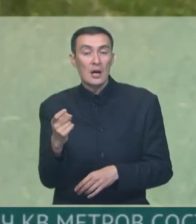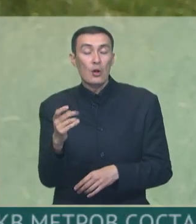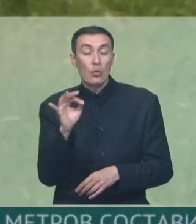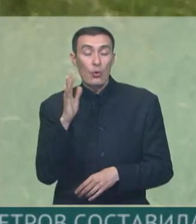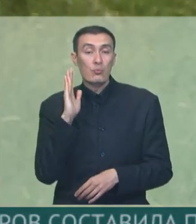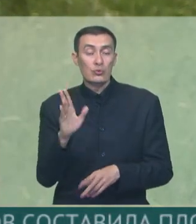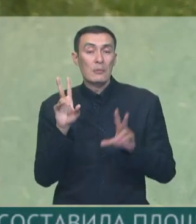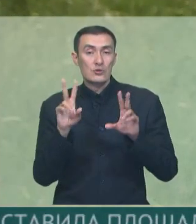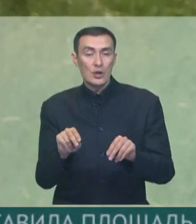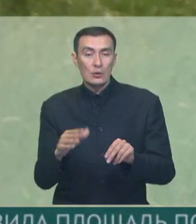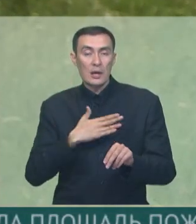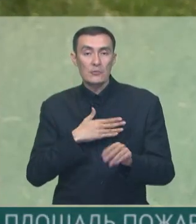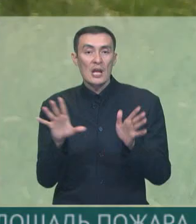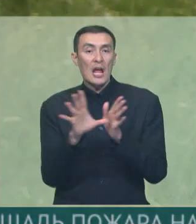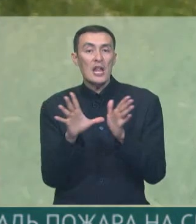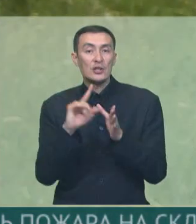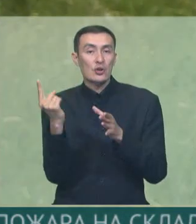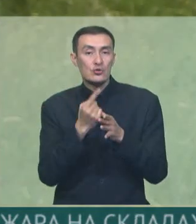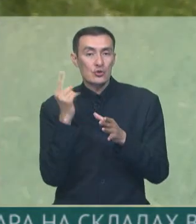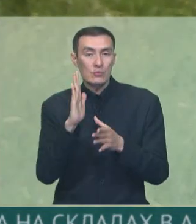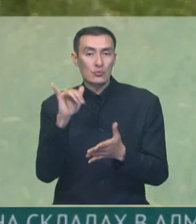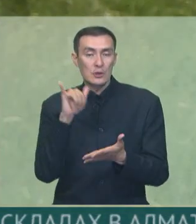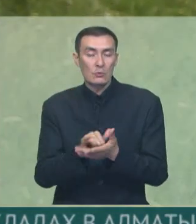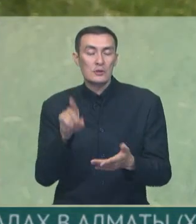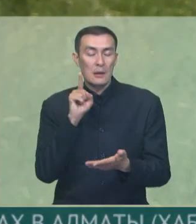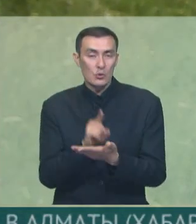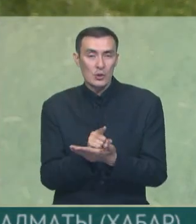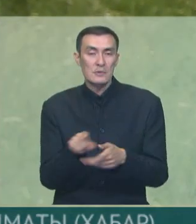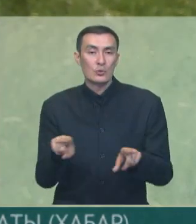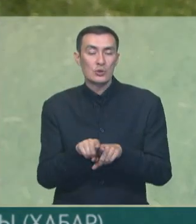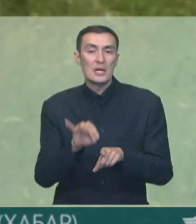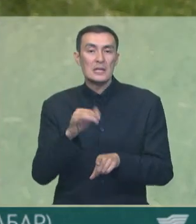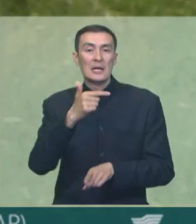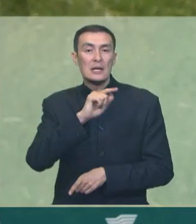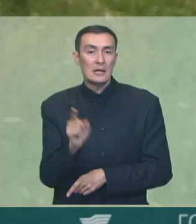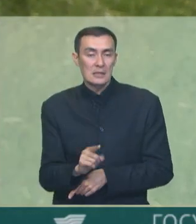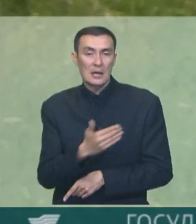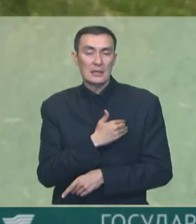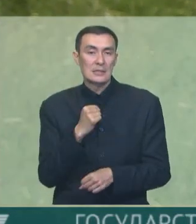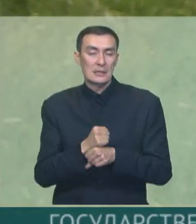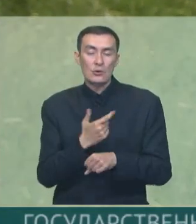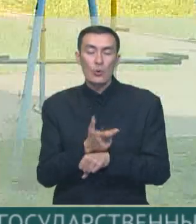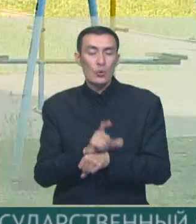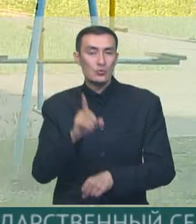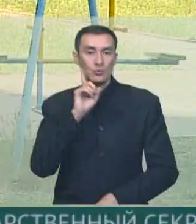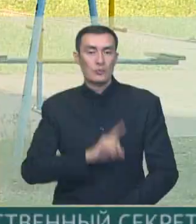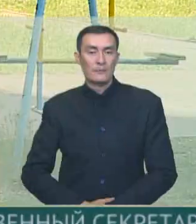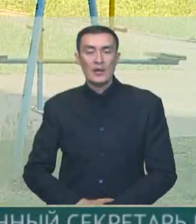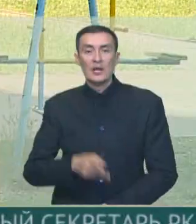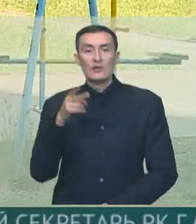обещают теперь нам электросчетчики поставят, это обязательно, и еще газовые хотят сделать. Очень удобно.